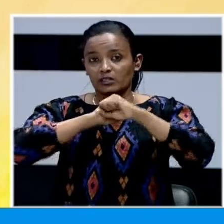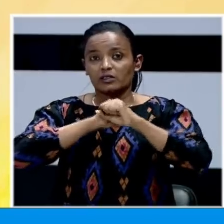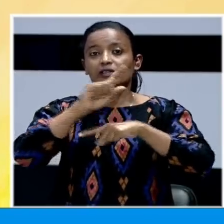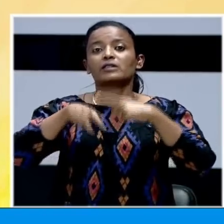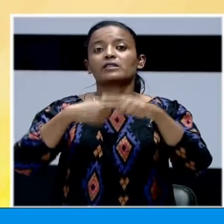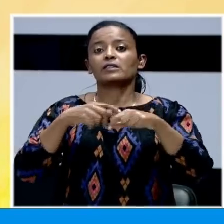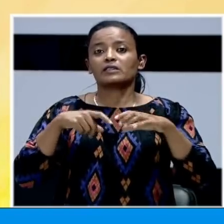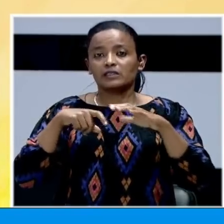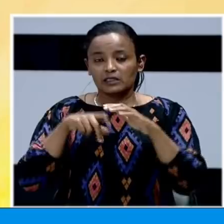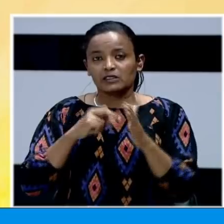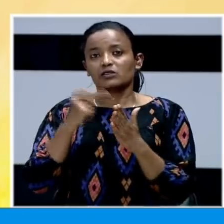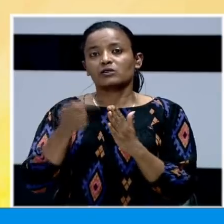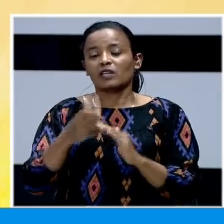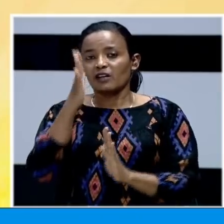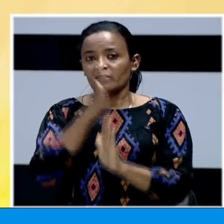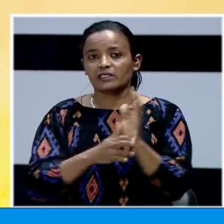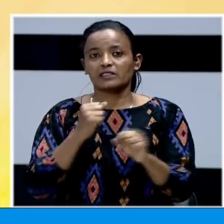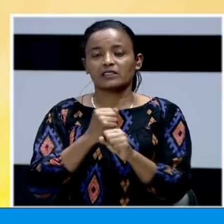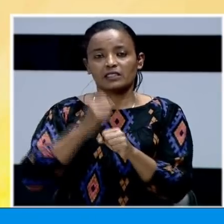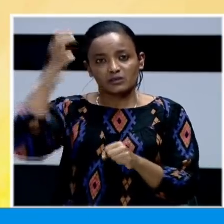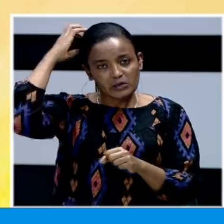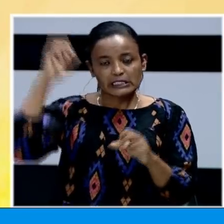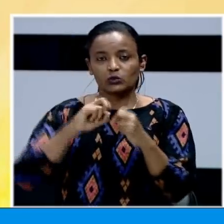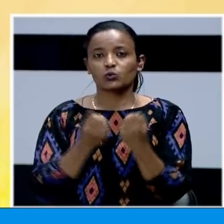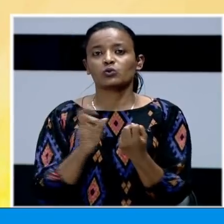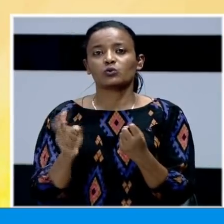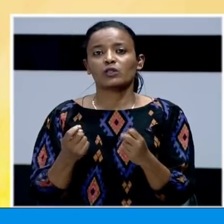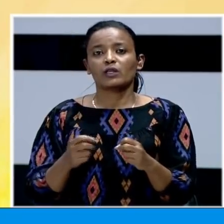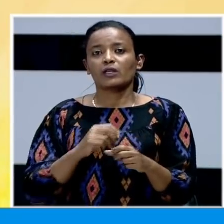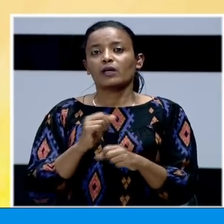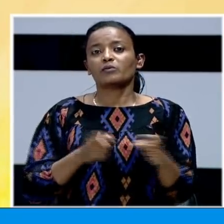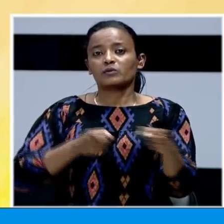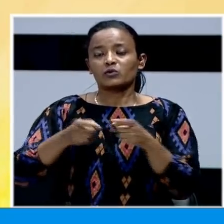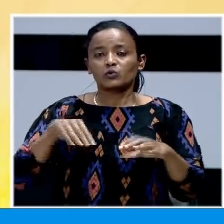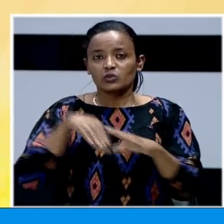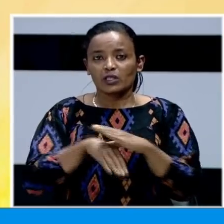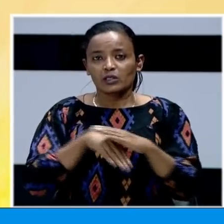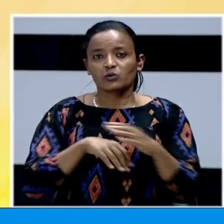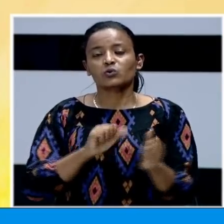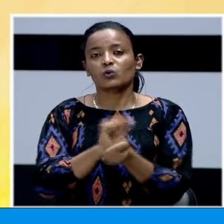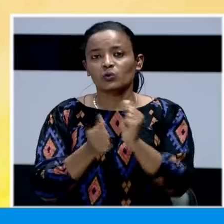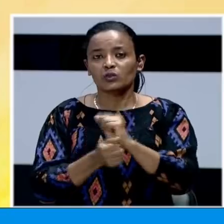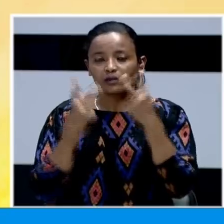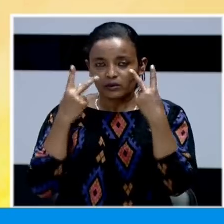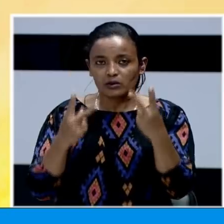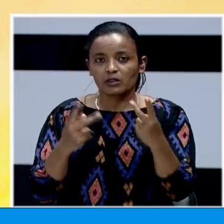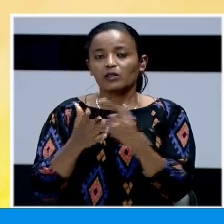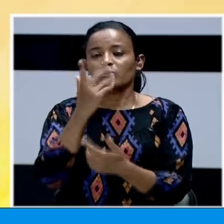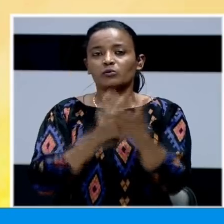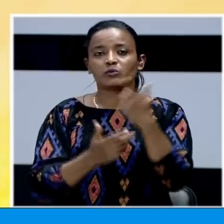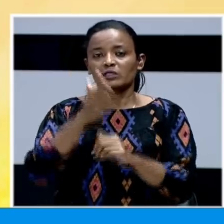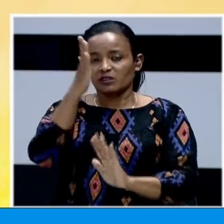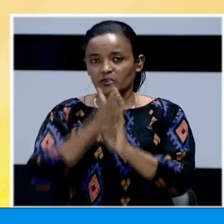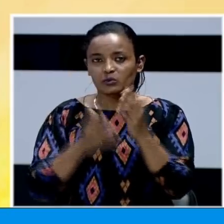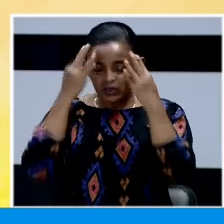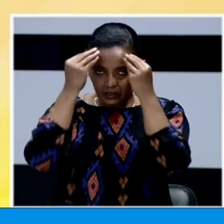ከይዲ ምዕማቕ ዲሞክራሲ ኣፈጻጽማ ስራሕቲ መንግስትን ውድብን ከምኡውን ኣብ መዳይ ምሕደራ ዝተኣታተዉ ዘለዉ ለውጥታት ኣመልኪቱ ምይይጥ ከም ዘካየደ